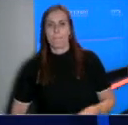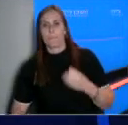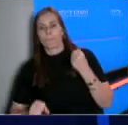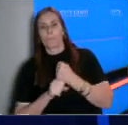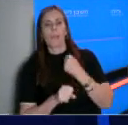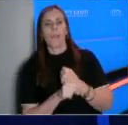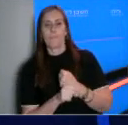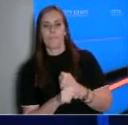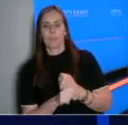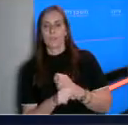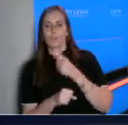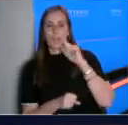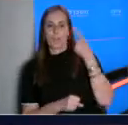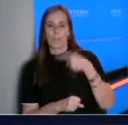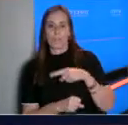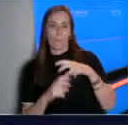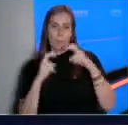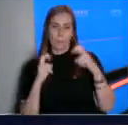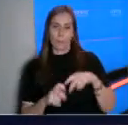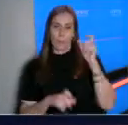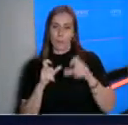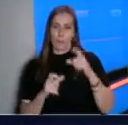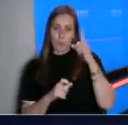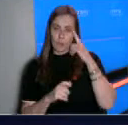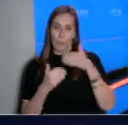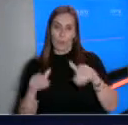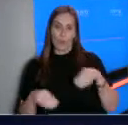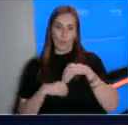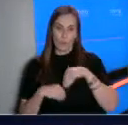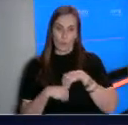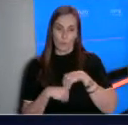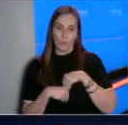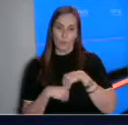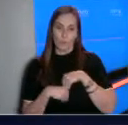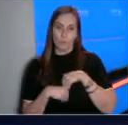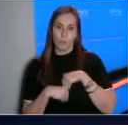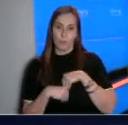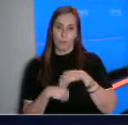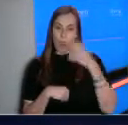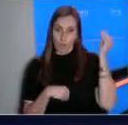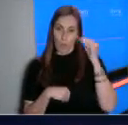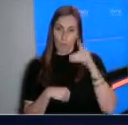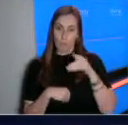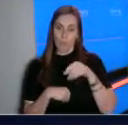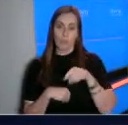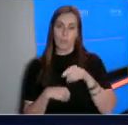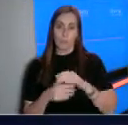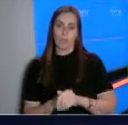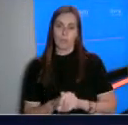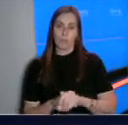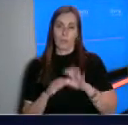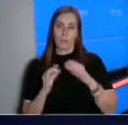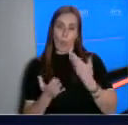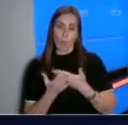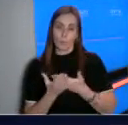עבדתי בערך שנה וחצי בעמותה, שאנשים שמתמודדים עם מגבלות נפשיות, ובאמת מה שלמדתי משם זה